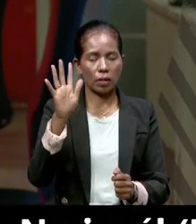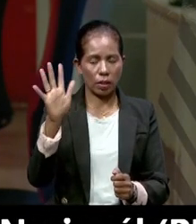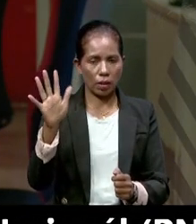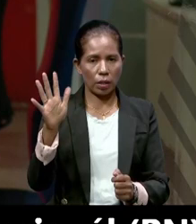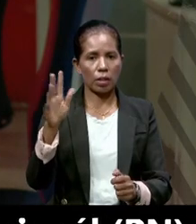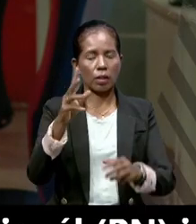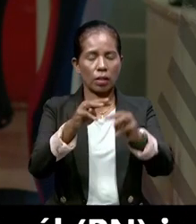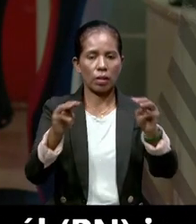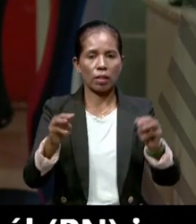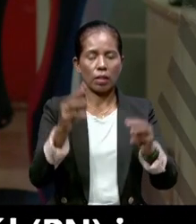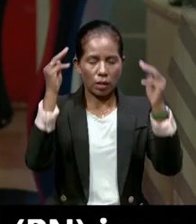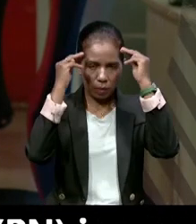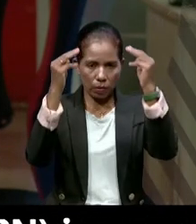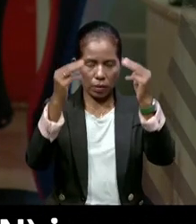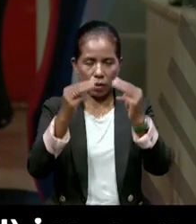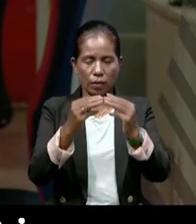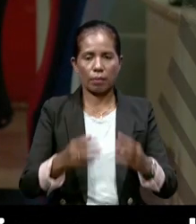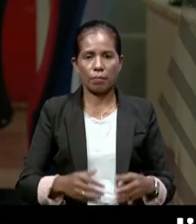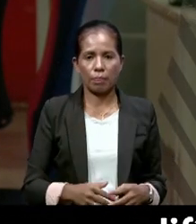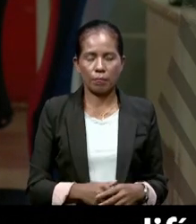ia miskita anur dili.